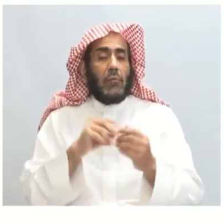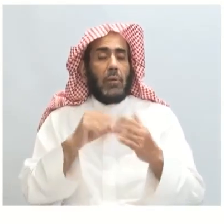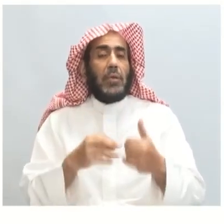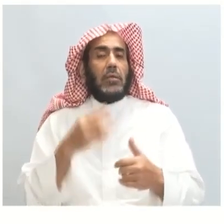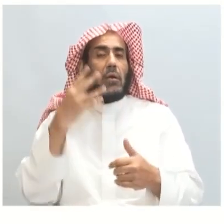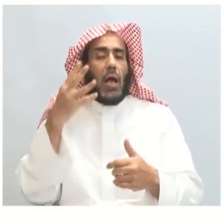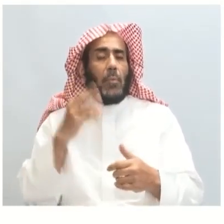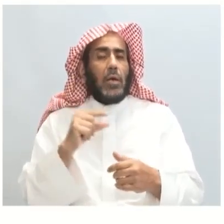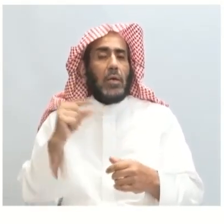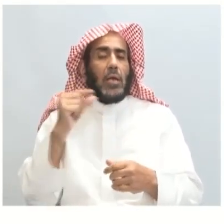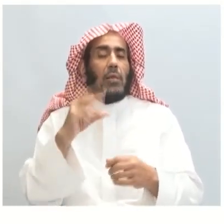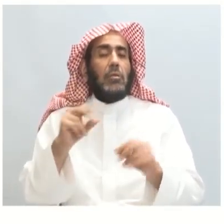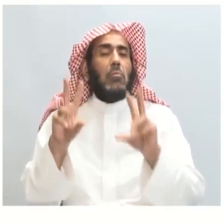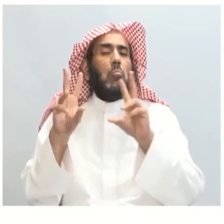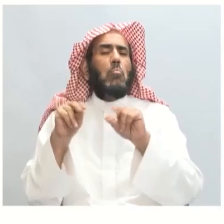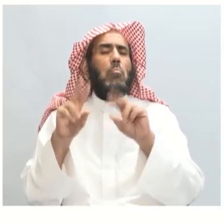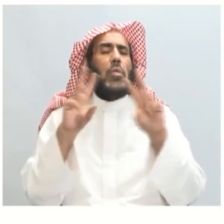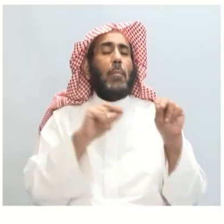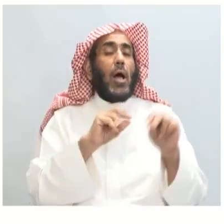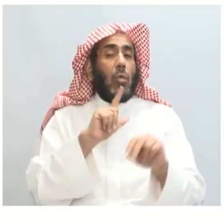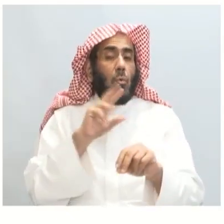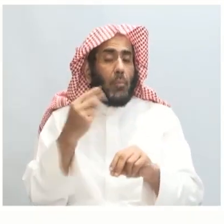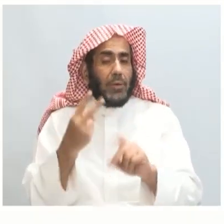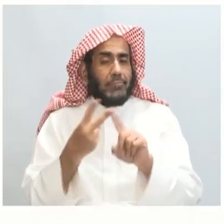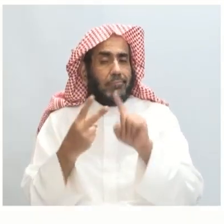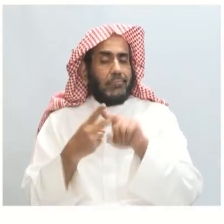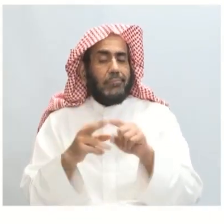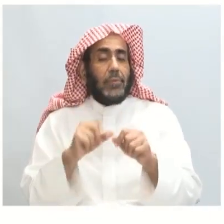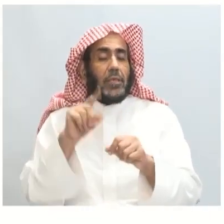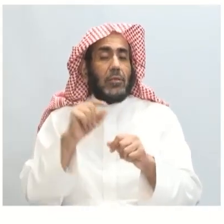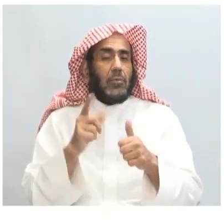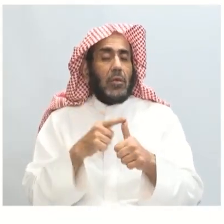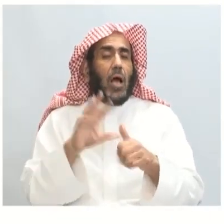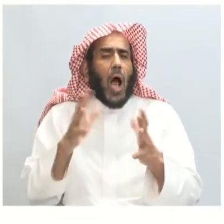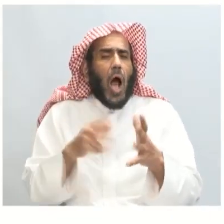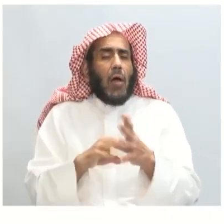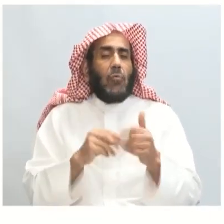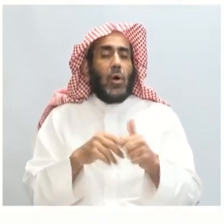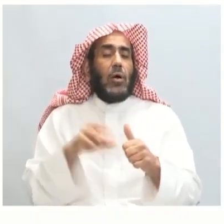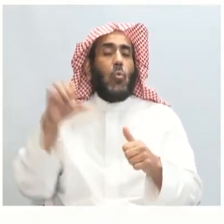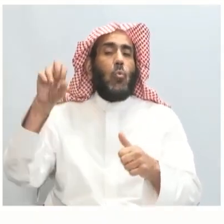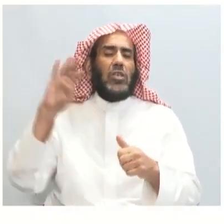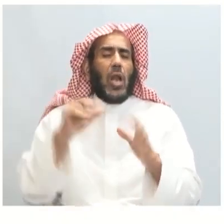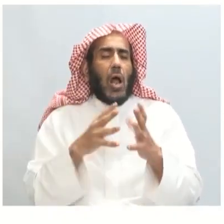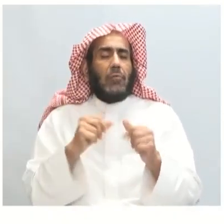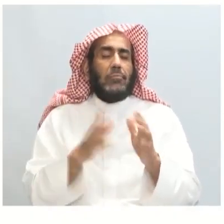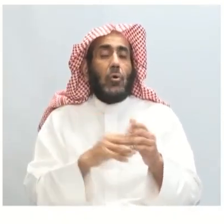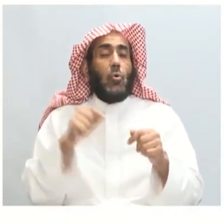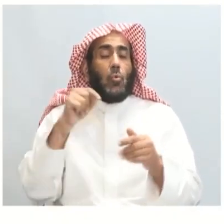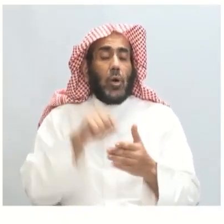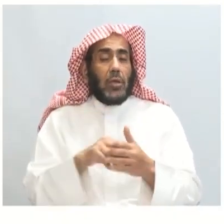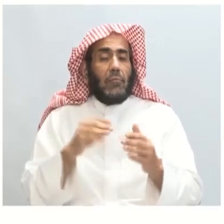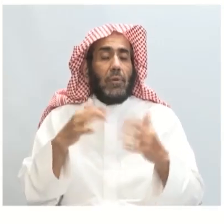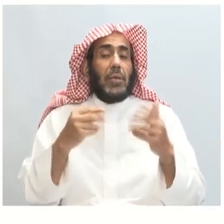الرابع كلمتان مترادفتان هما احسنتم خائف وجهك ورد